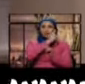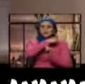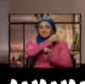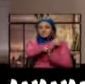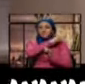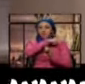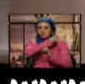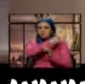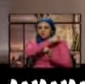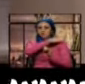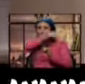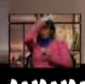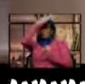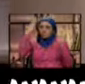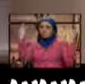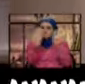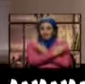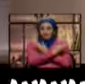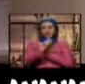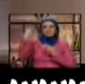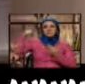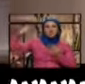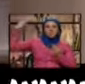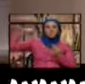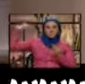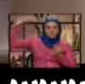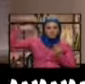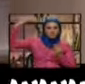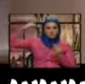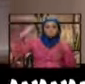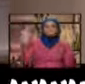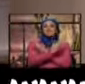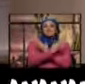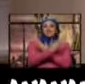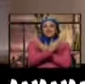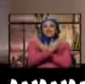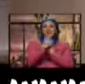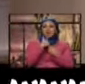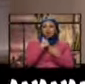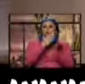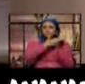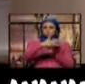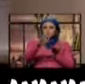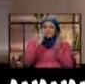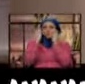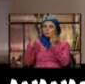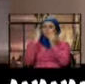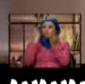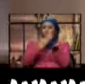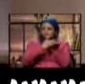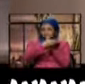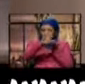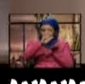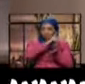بيعملها كلها خلها حسنات. أولئك الذين يبدل الله سيئاتهم حسنات. وبعدين رب العباد،